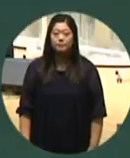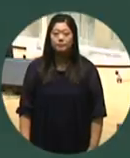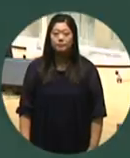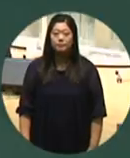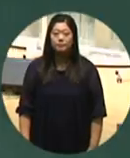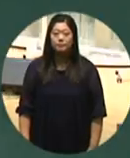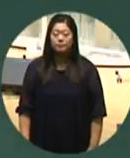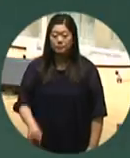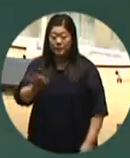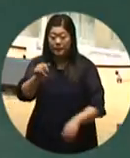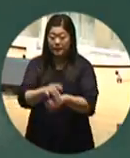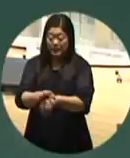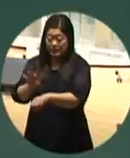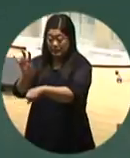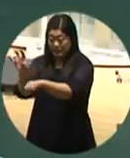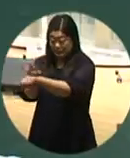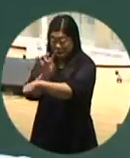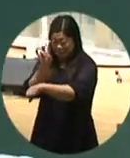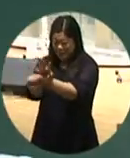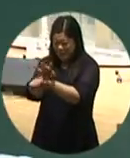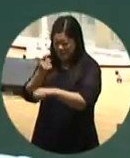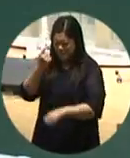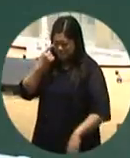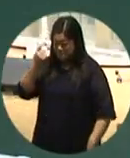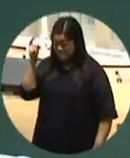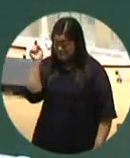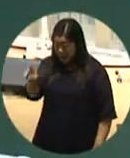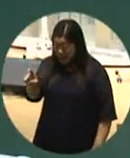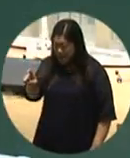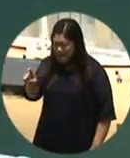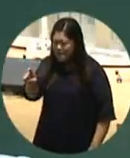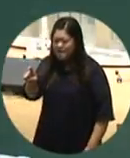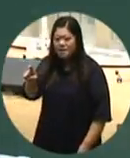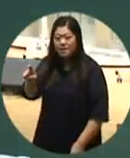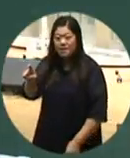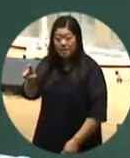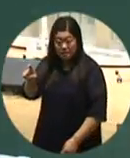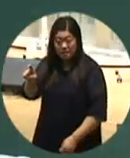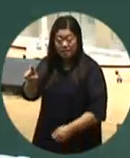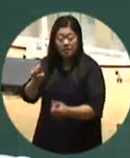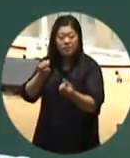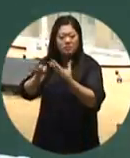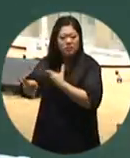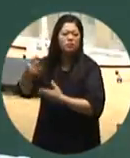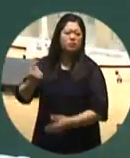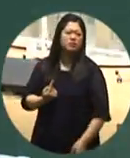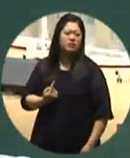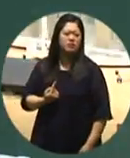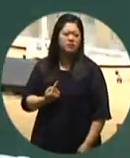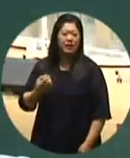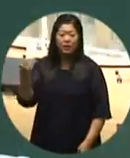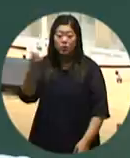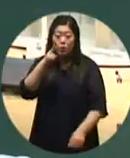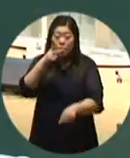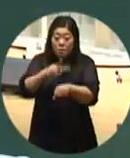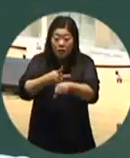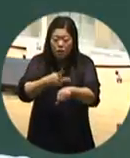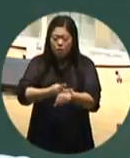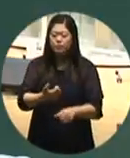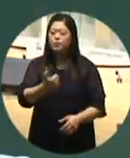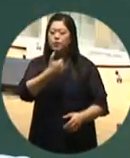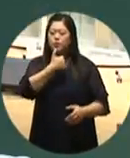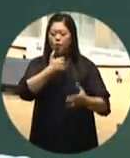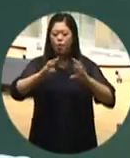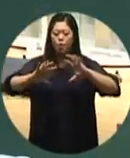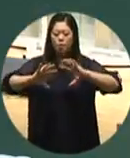24시간 보기만 하면 역사는 나요. For 24 hours, all you have to do is open your eyes to see this. 로마도 보아야 하리라. And he says, I will